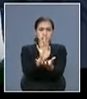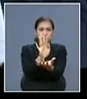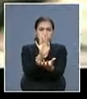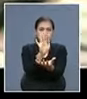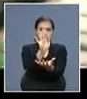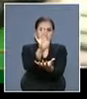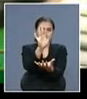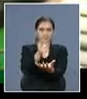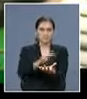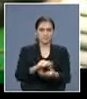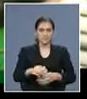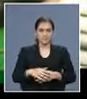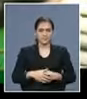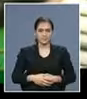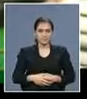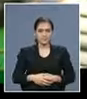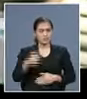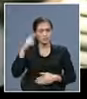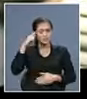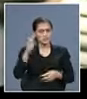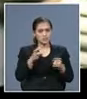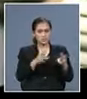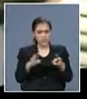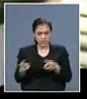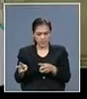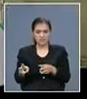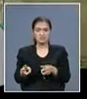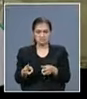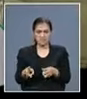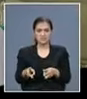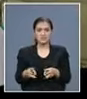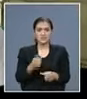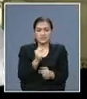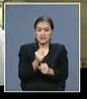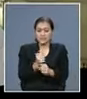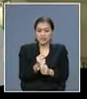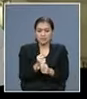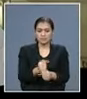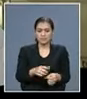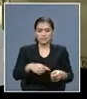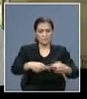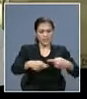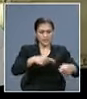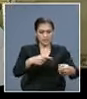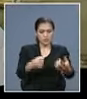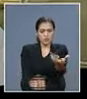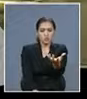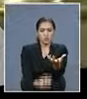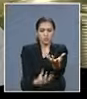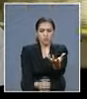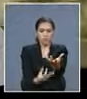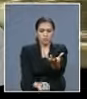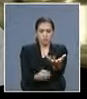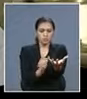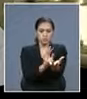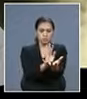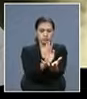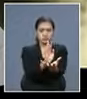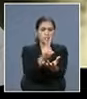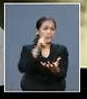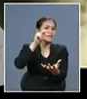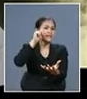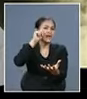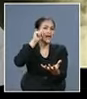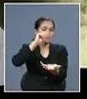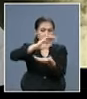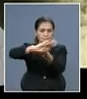ตัวเป็นน้ำหลักการเดียวกันเลยครับคือต้มพลาสติกเให้กลายเป็นน้ำพอเป็นน้ำเสร็จปั๊บก็มากันออกให้กลายเป็นน้ำมันแค่นั้นเองฮะถ้าทุก